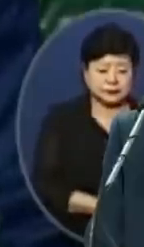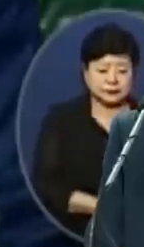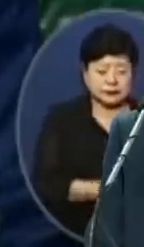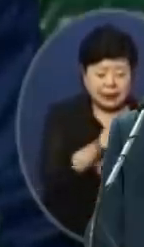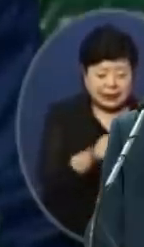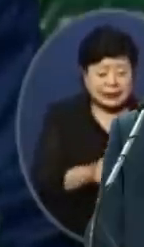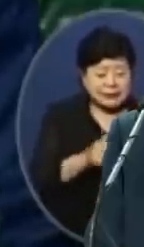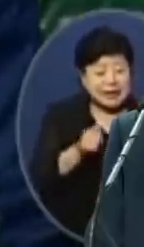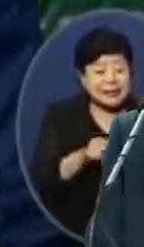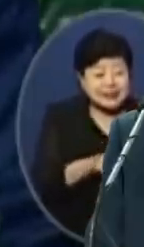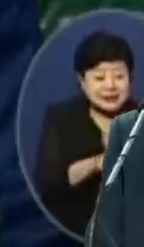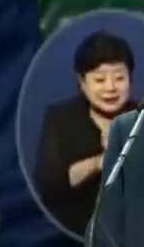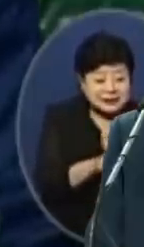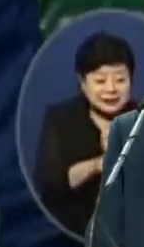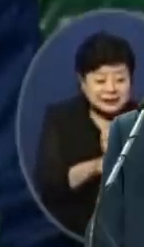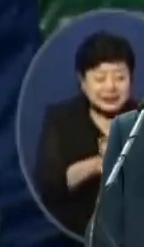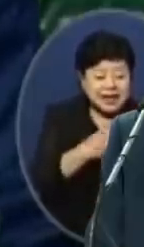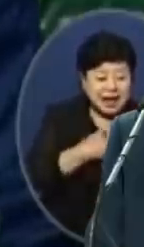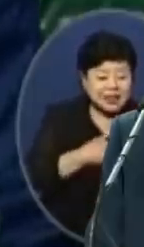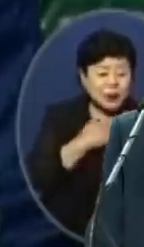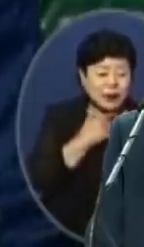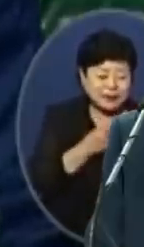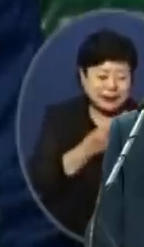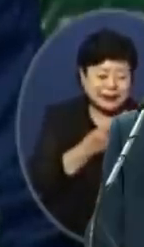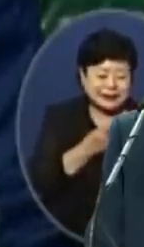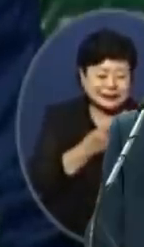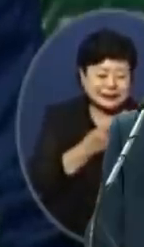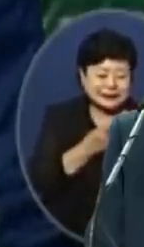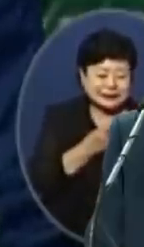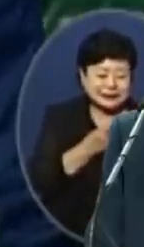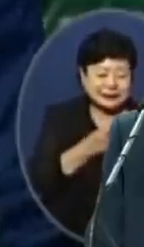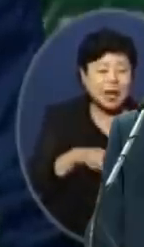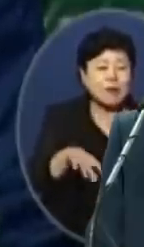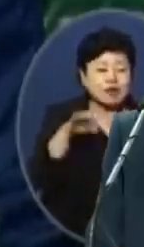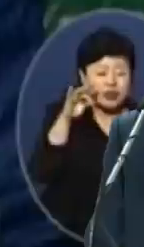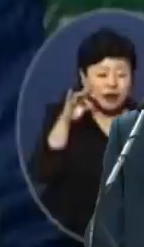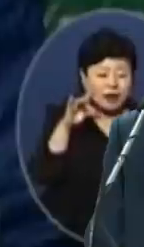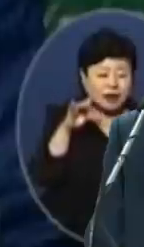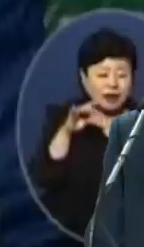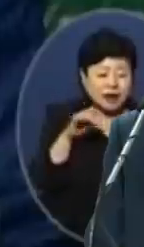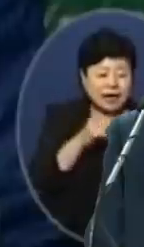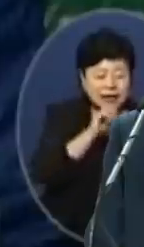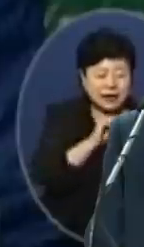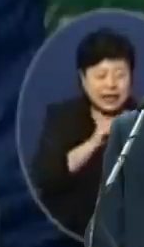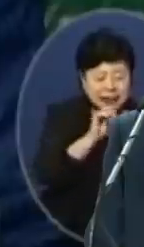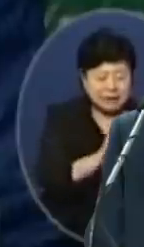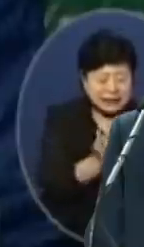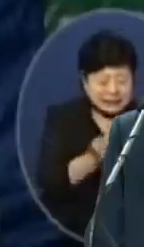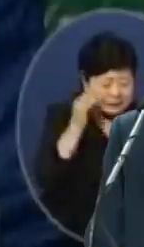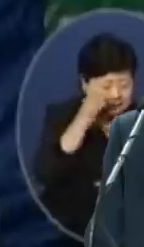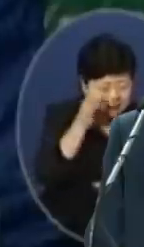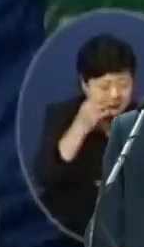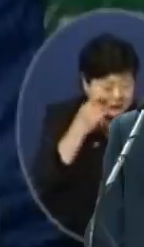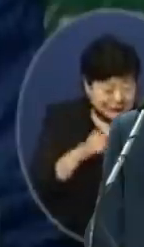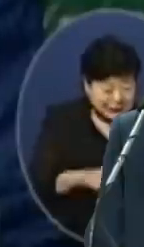이 하나님의 뜻을 우리가 알려고 하면은 제일 먼저 성경을 찾아가야 되는